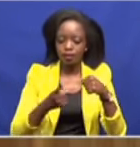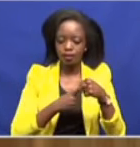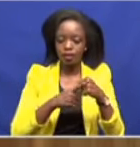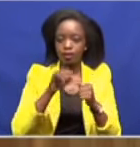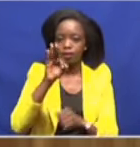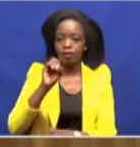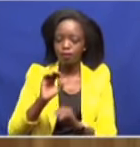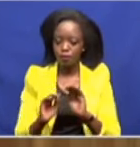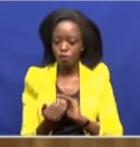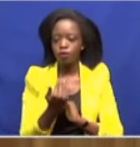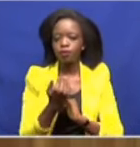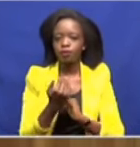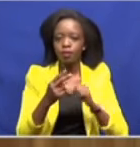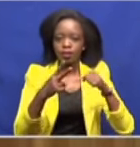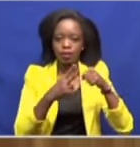saa 12 unusu asubuhi,